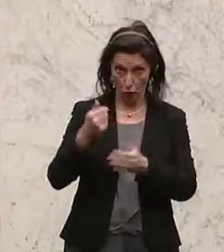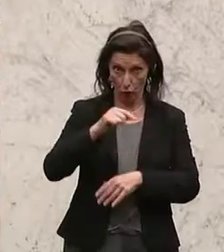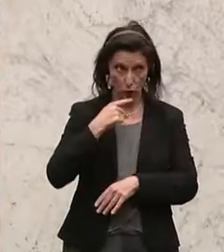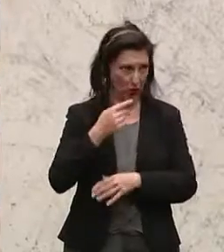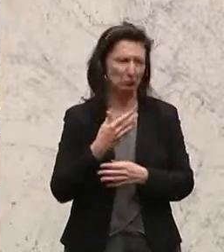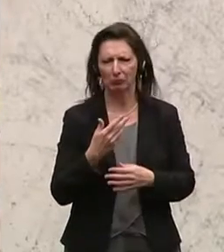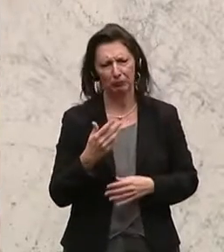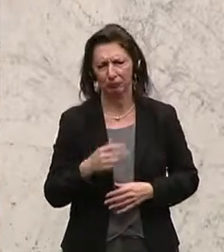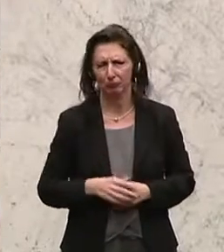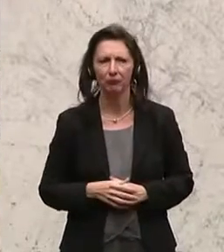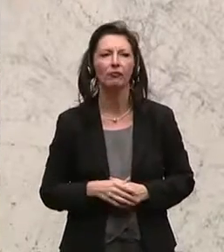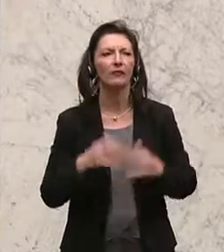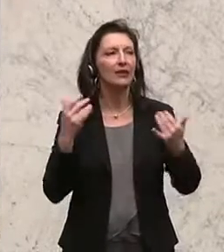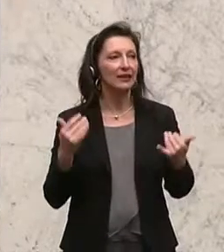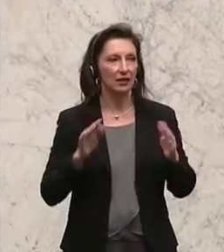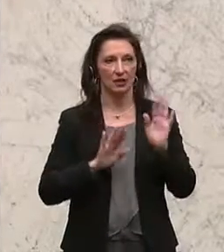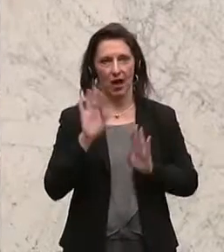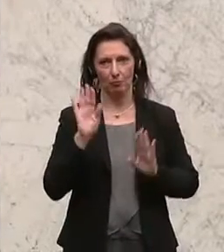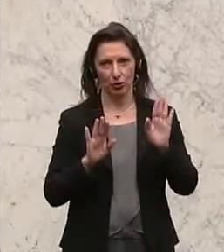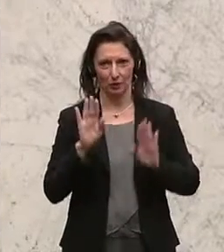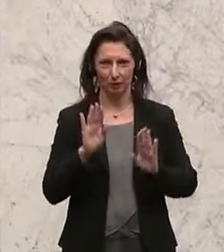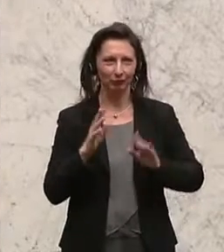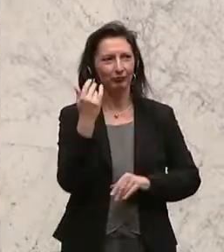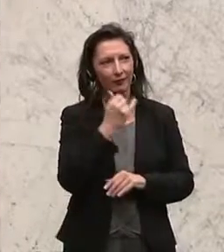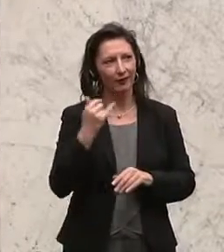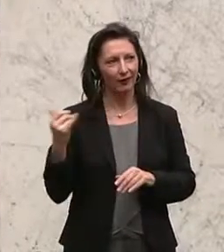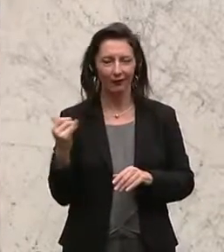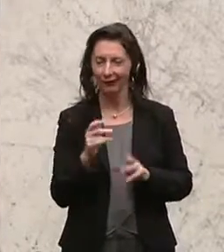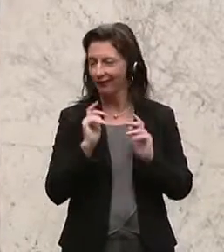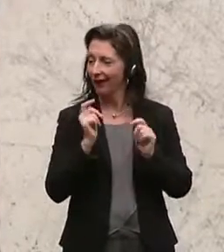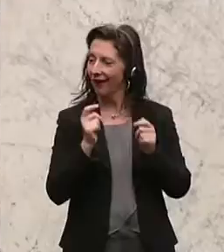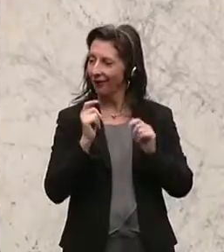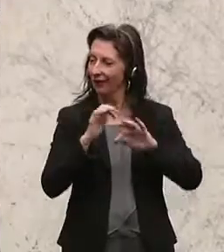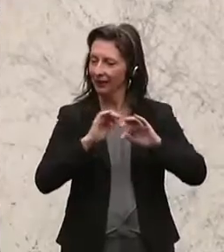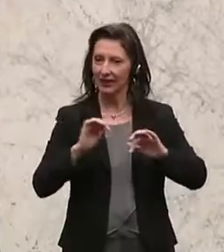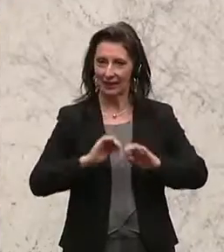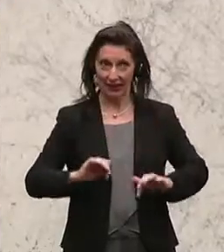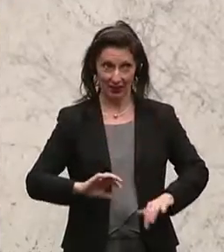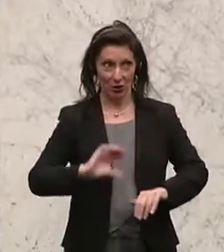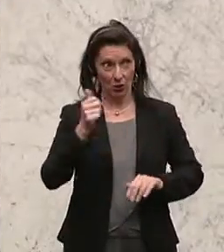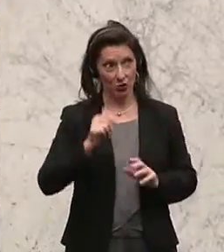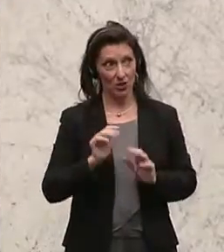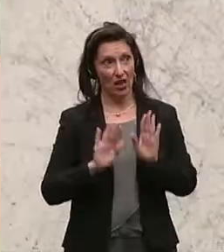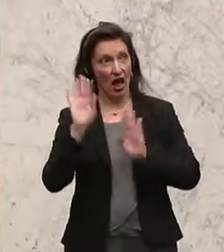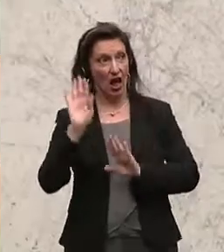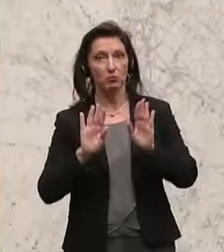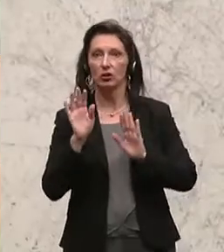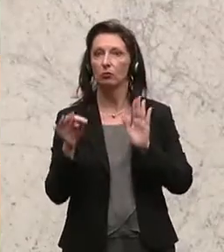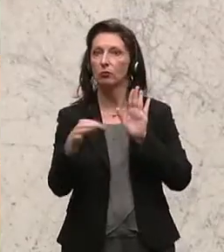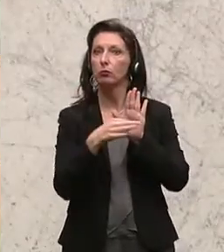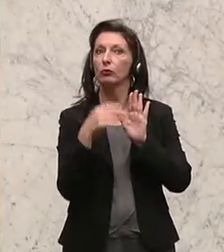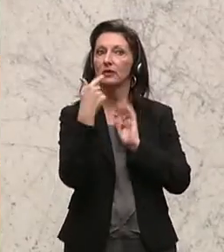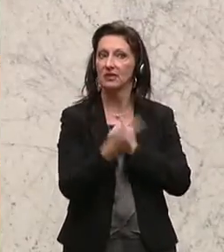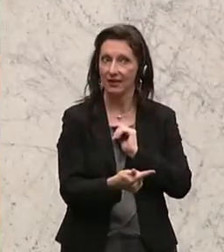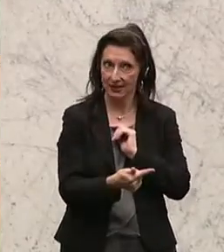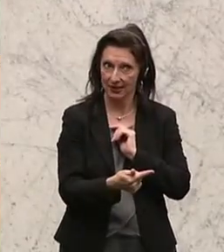der Fall. Wir kommen nun zur Abstimmung, die ich über jeden Ausschussantrag getrennt vornehme. Zuerst gelangen wir zur Abstimmung über Tagesordnungspunkt